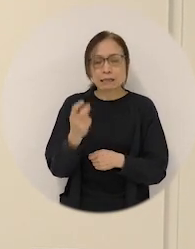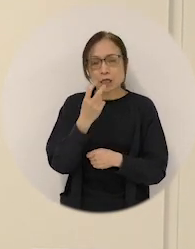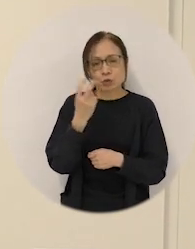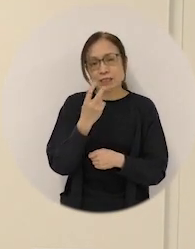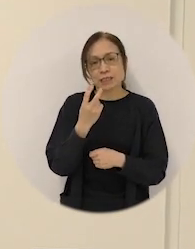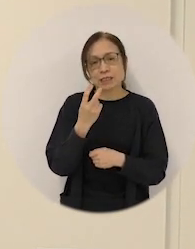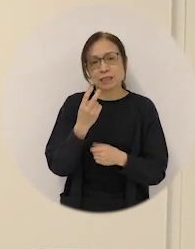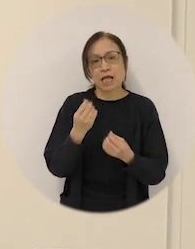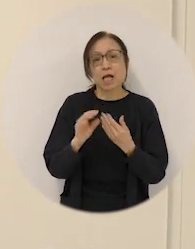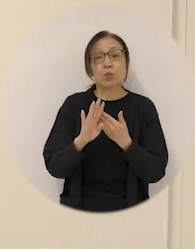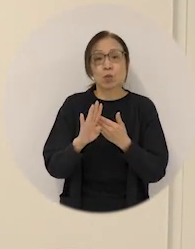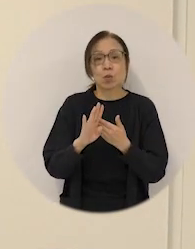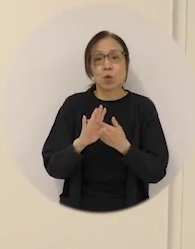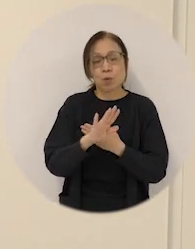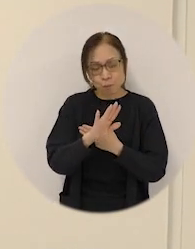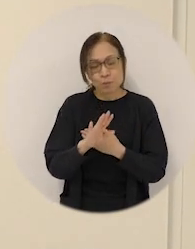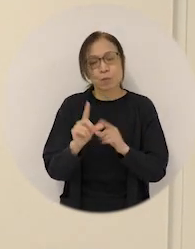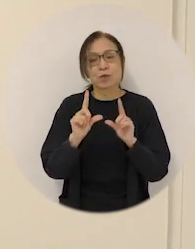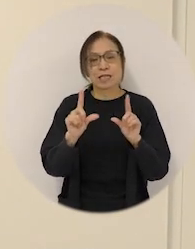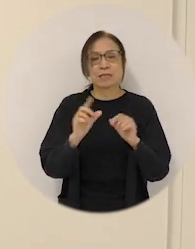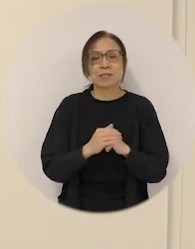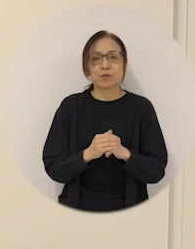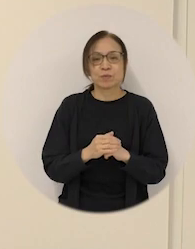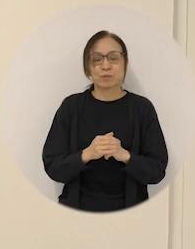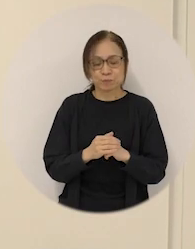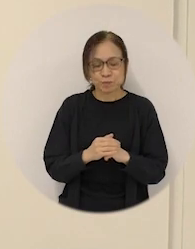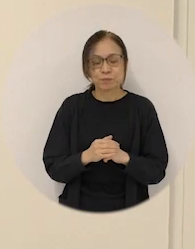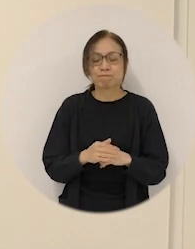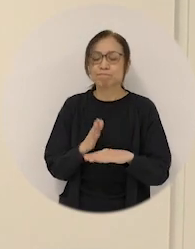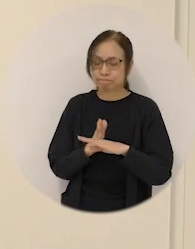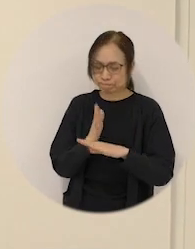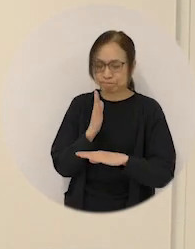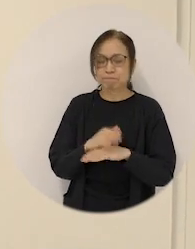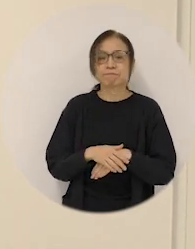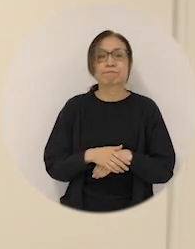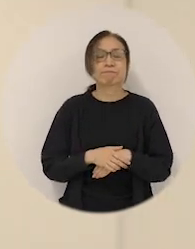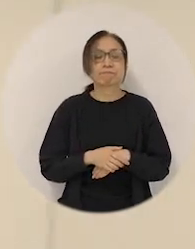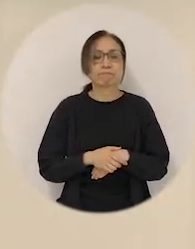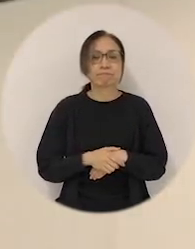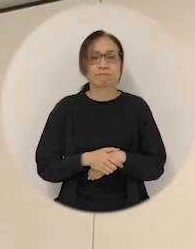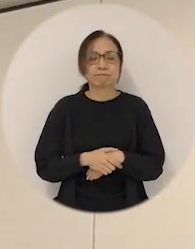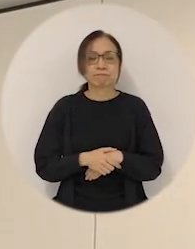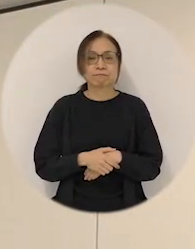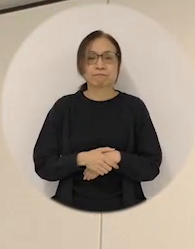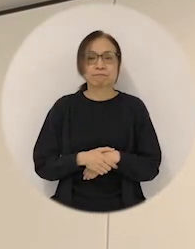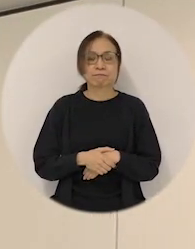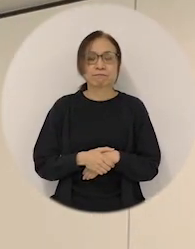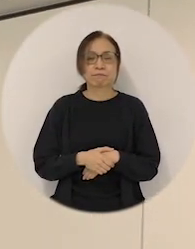後ほどお知らせいたしますので、すいません、 はい、お願いします。ありがとうございます。